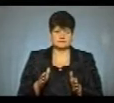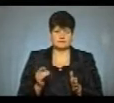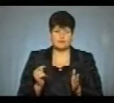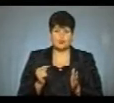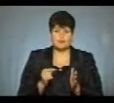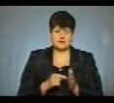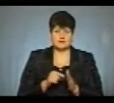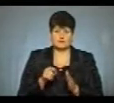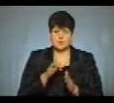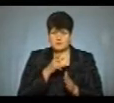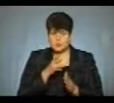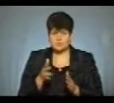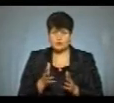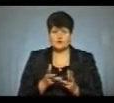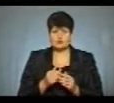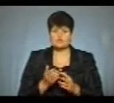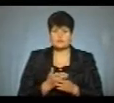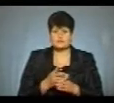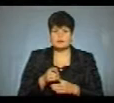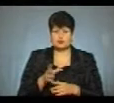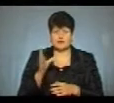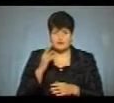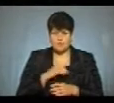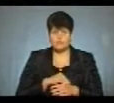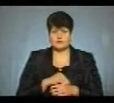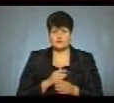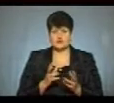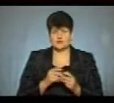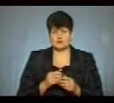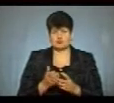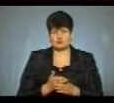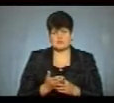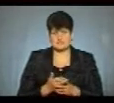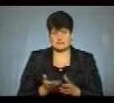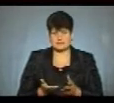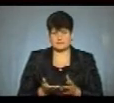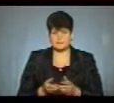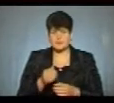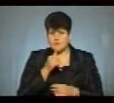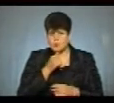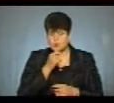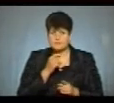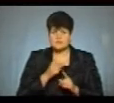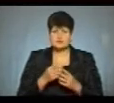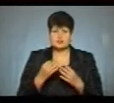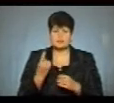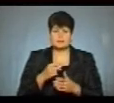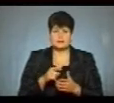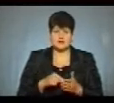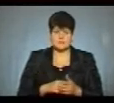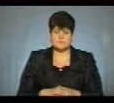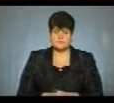попадати в той період по розрахунку субсидій, то вона буде просто врахована в розрахунок субсидій. Дякую, спробуємо відповісти на ще одне запитання. Доброго